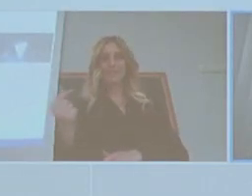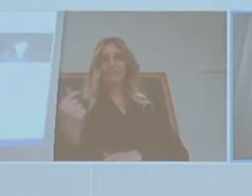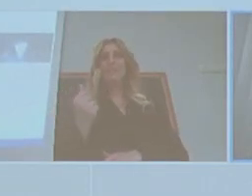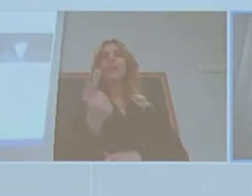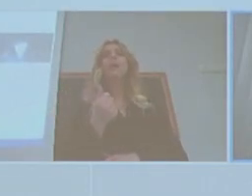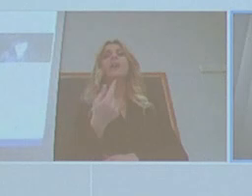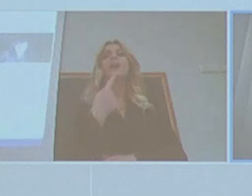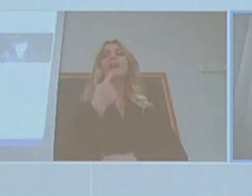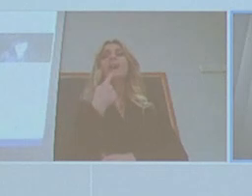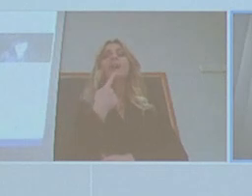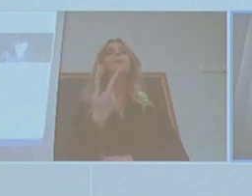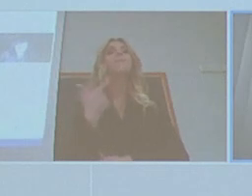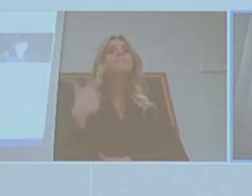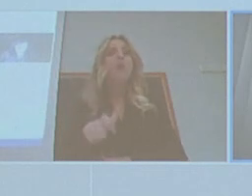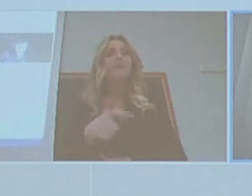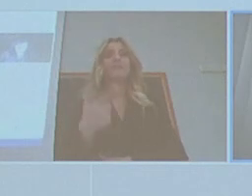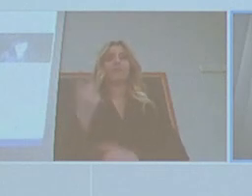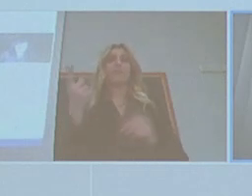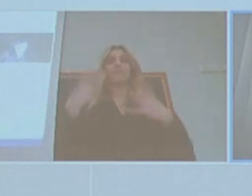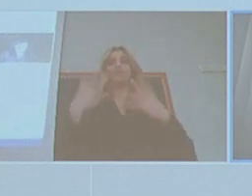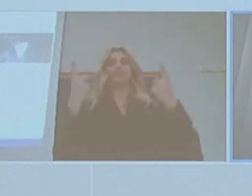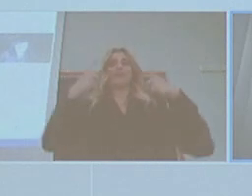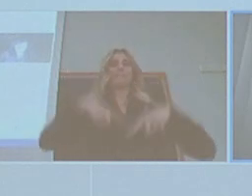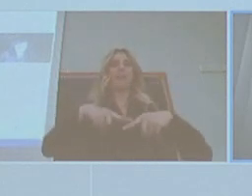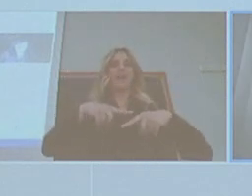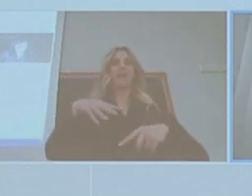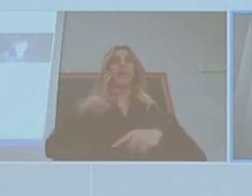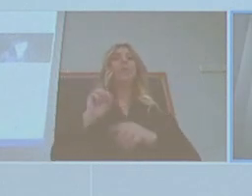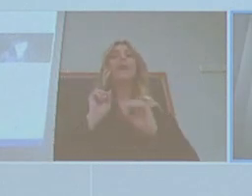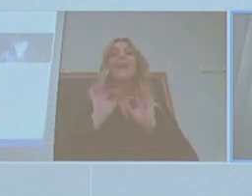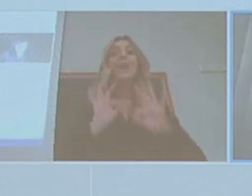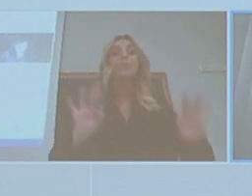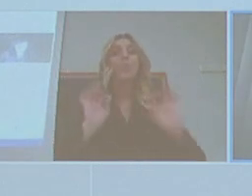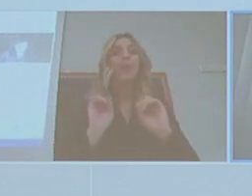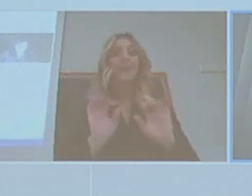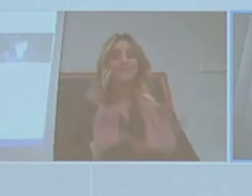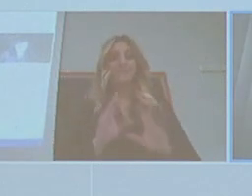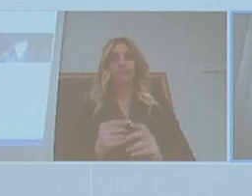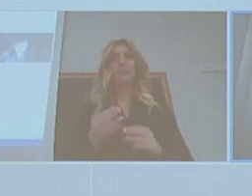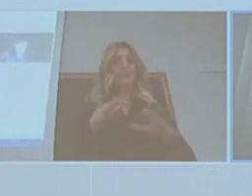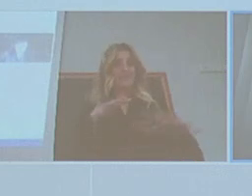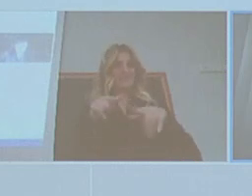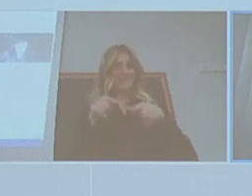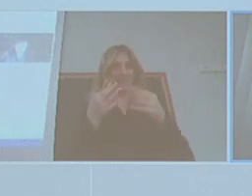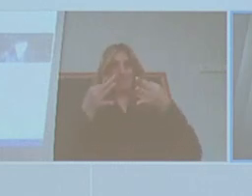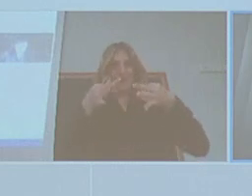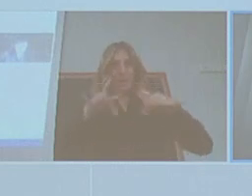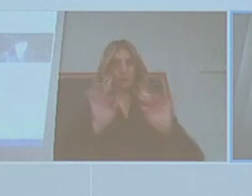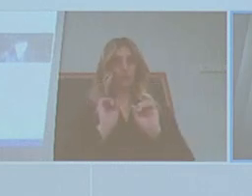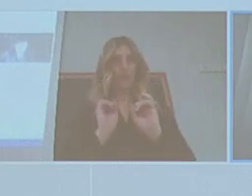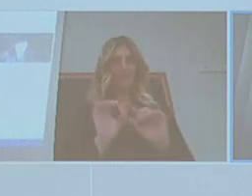soprattutto al malfunzionamento dei sistemi di welfare e dei sistemi educativi. Cioè i sistemi educativi non